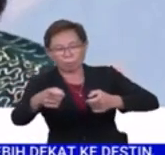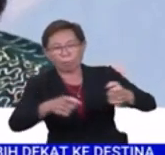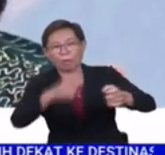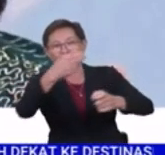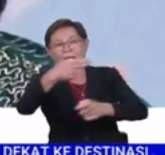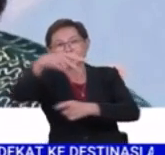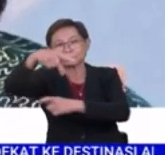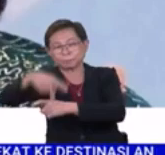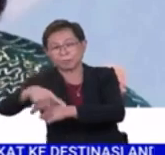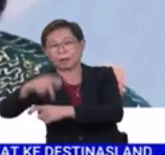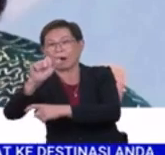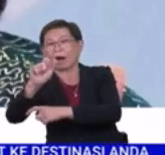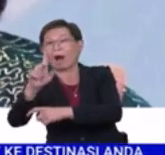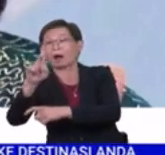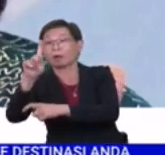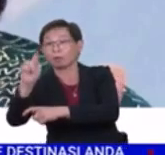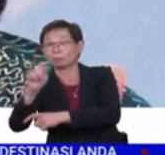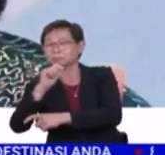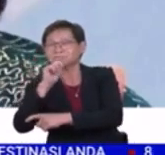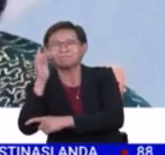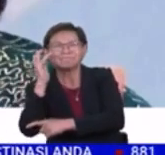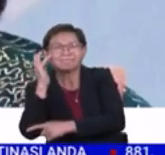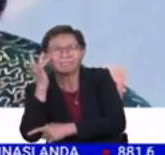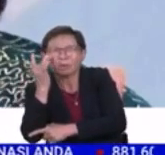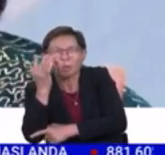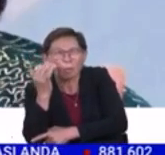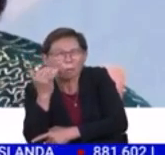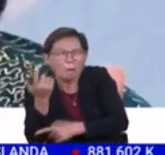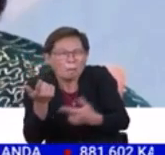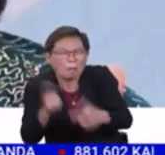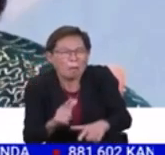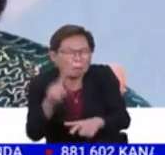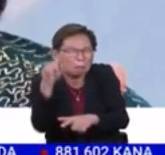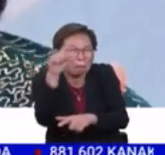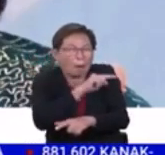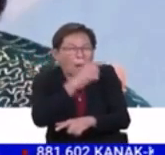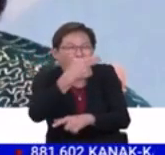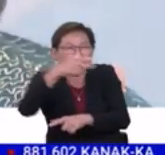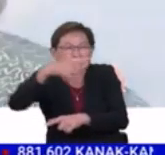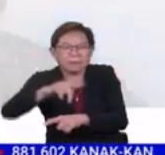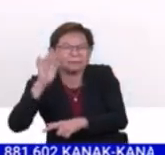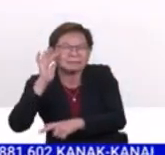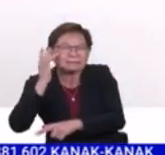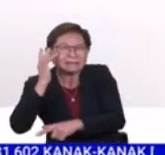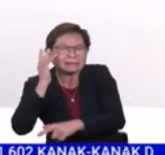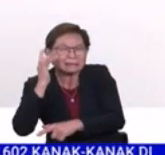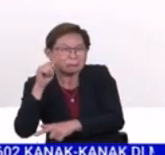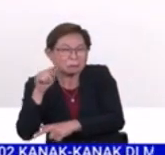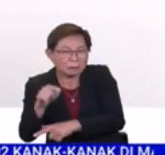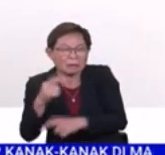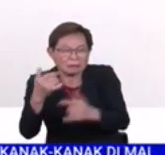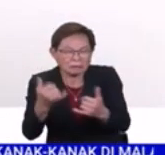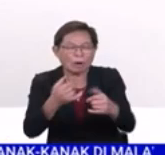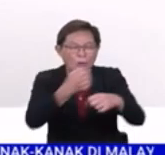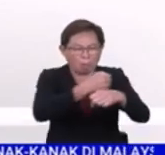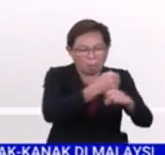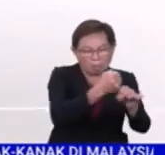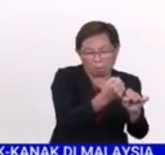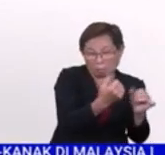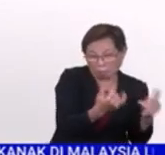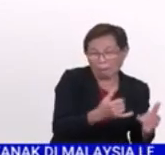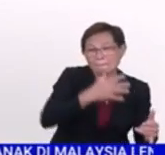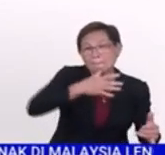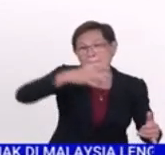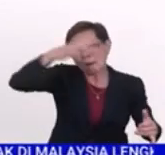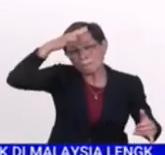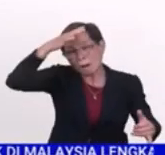hepatitis akut yang tidak diketahui penyebabnya acute hepatitis of unknown etiology sedang dibangunkan Ibu